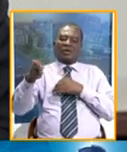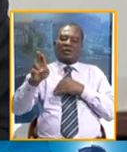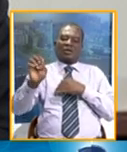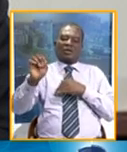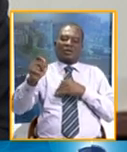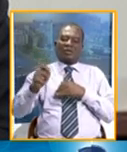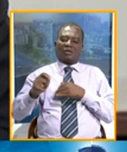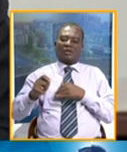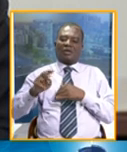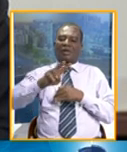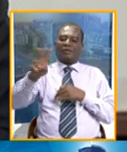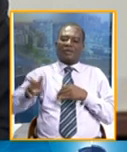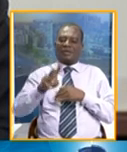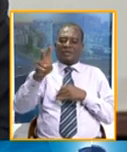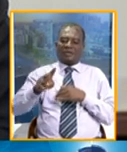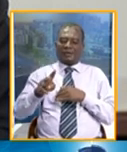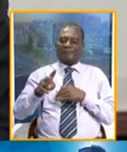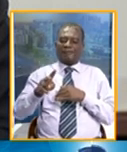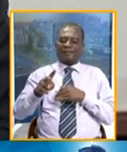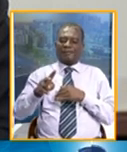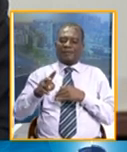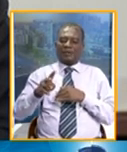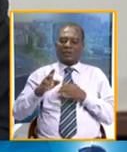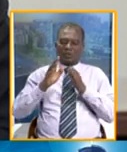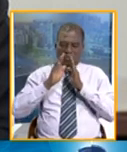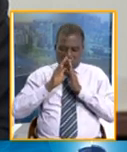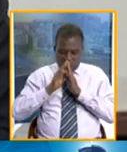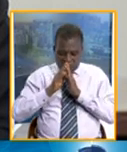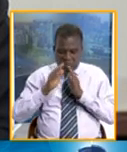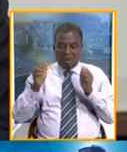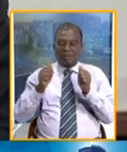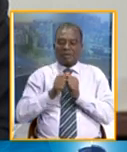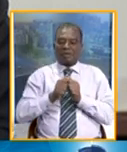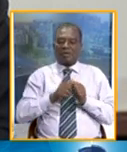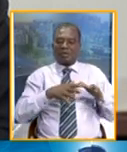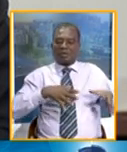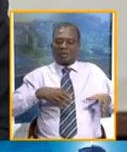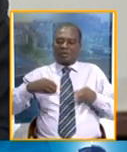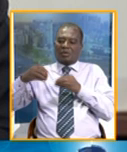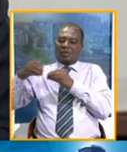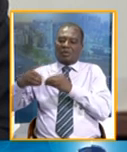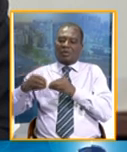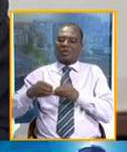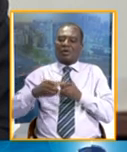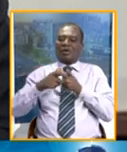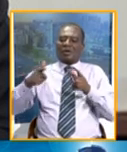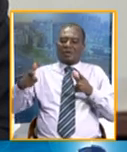2021, 12h30 à 13h30, prière suivie de la levée de corps à la grande mosquée de